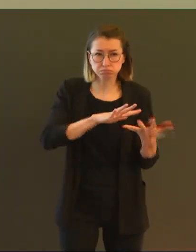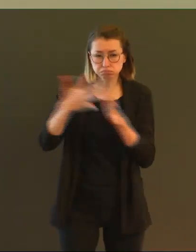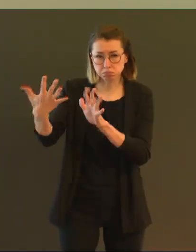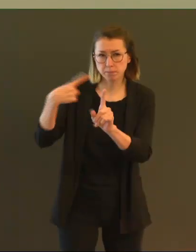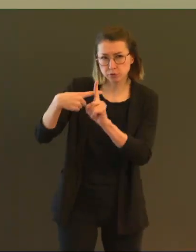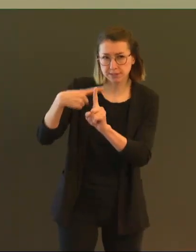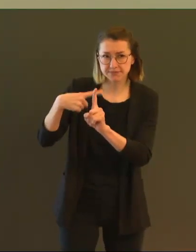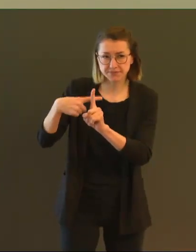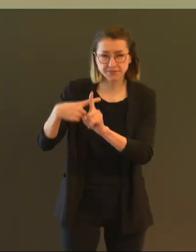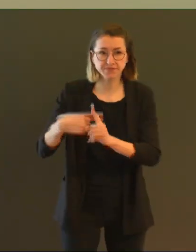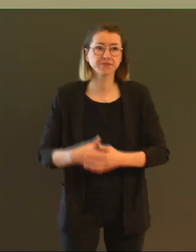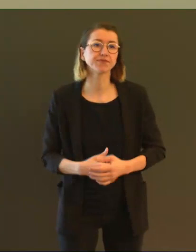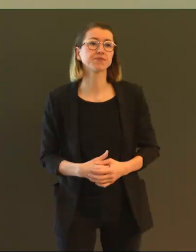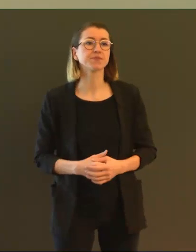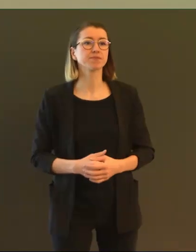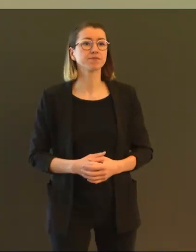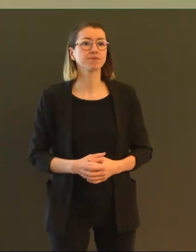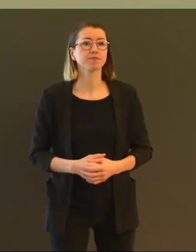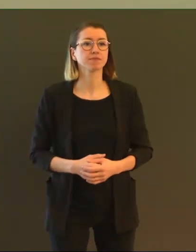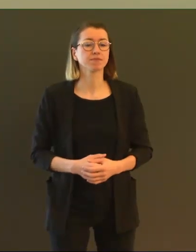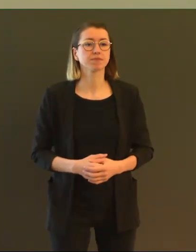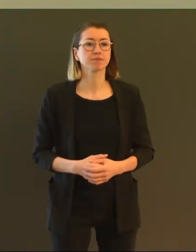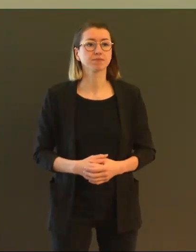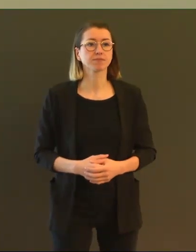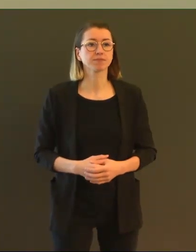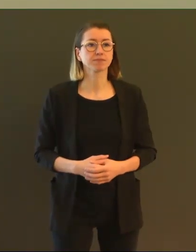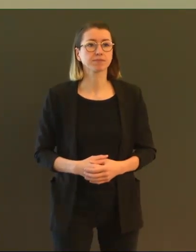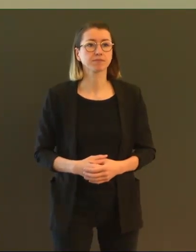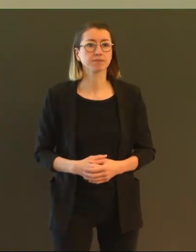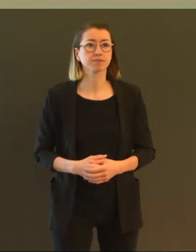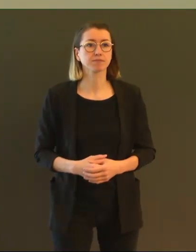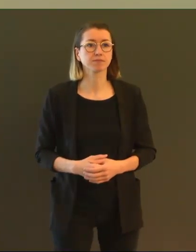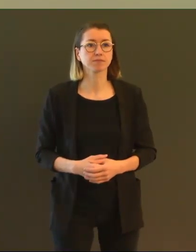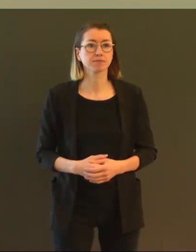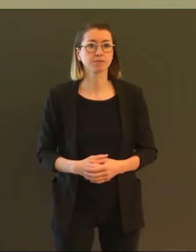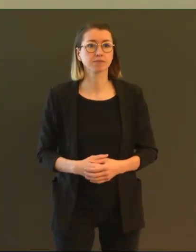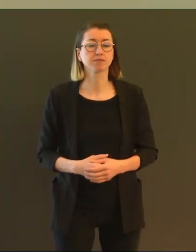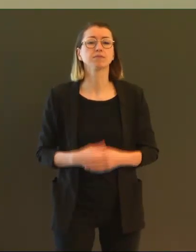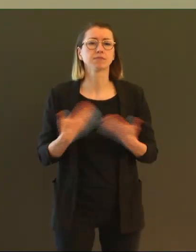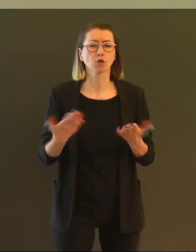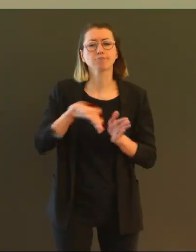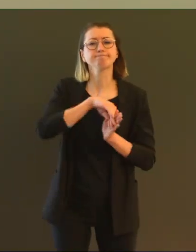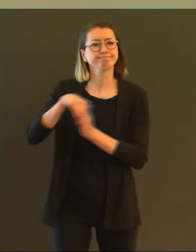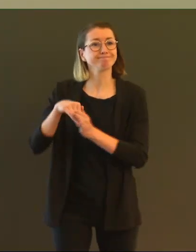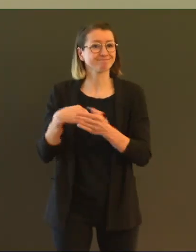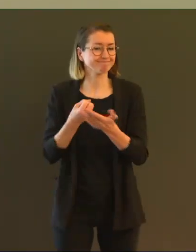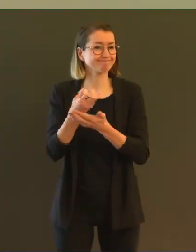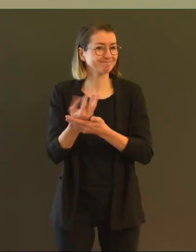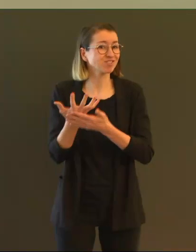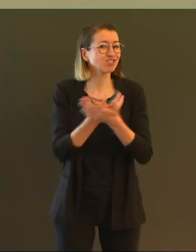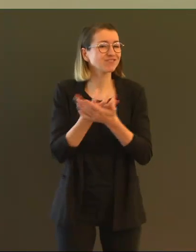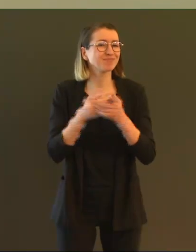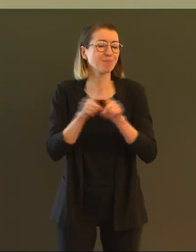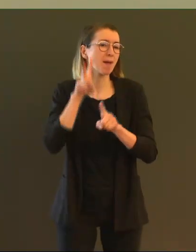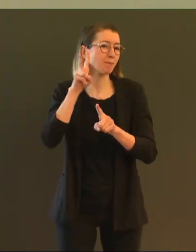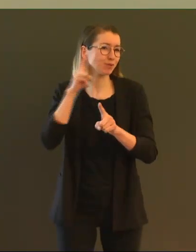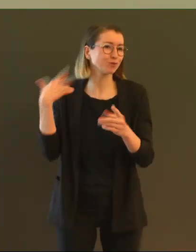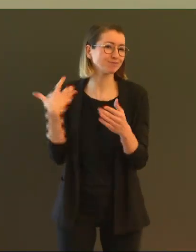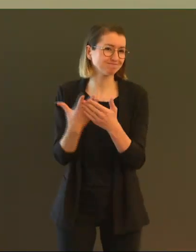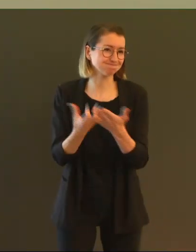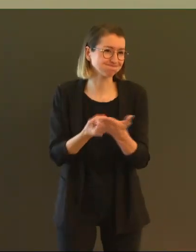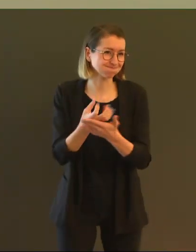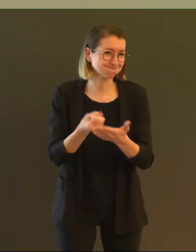Alors, nous allons revoir maintenant ensemble les chiffres que classiquement nous vous détaillons. Le premier d'entre eux est le nombre